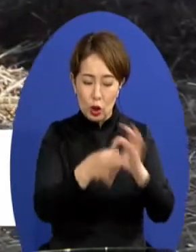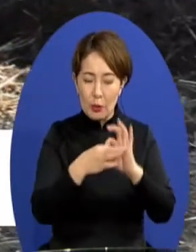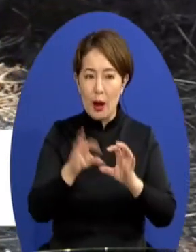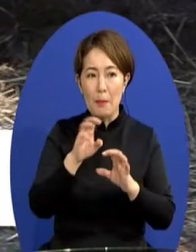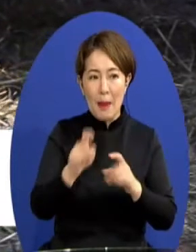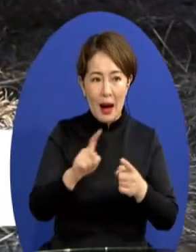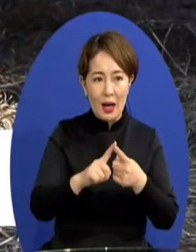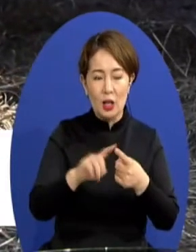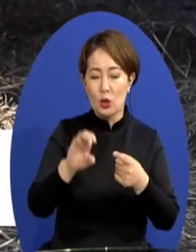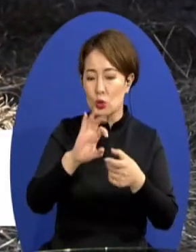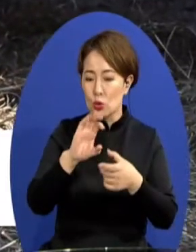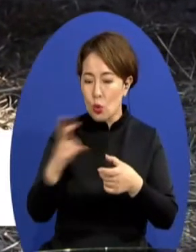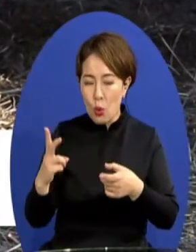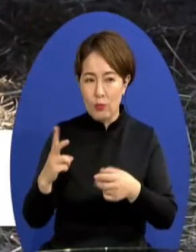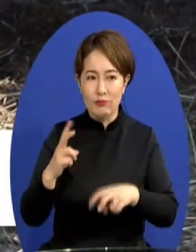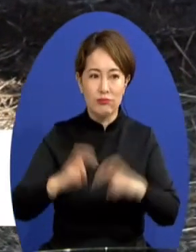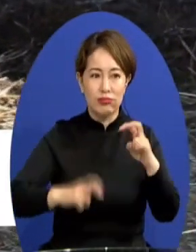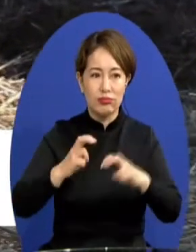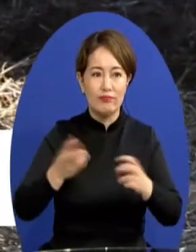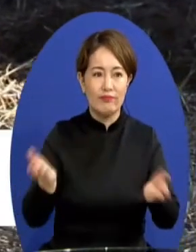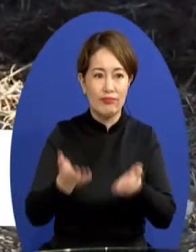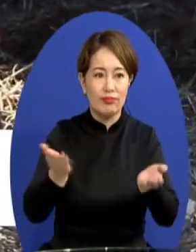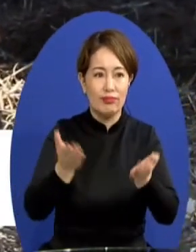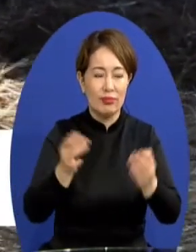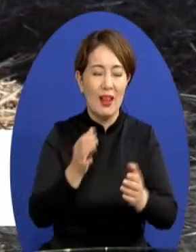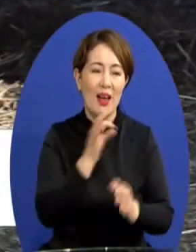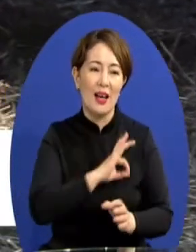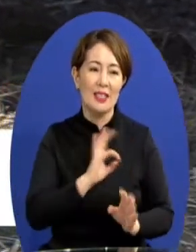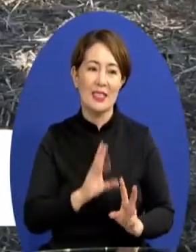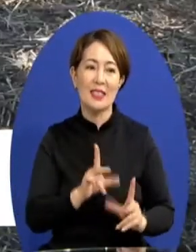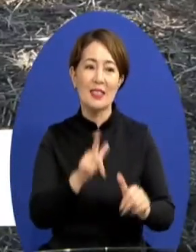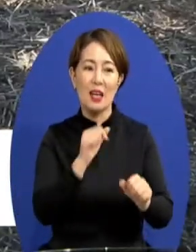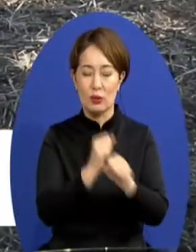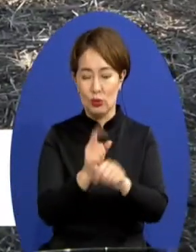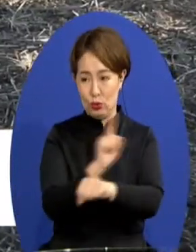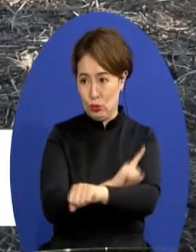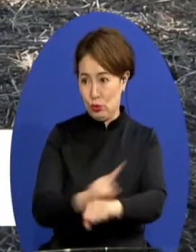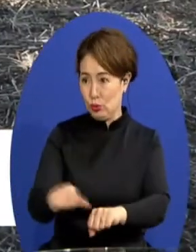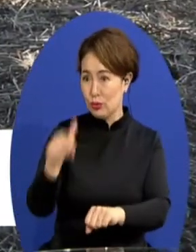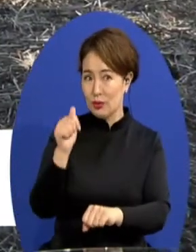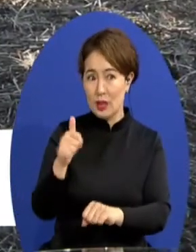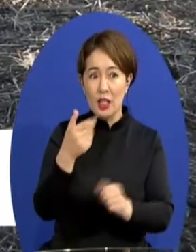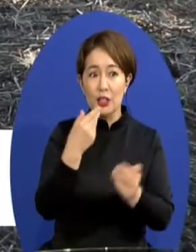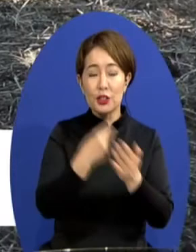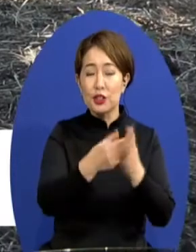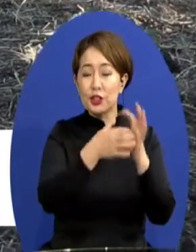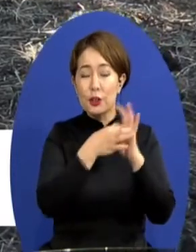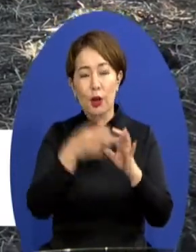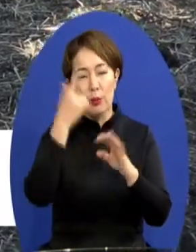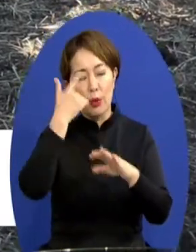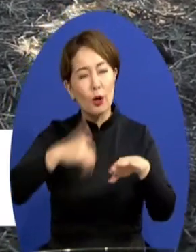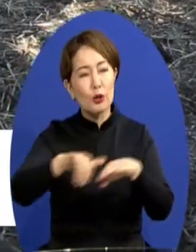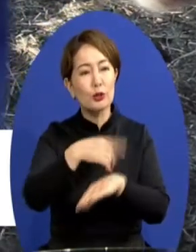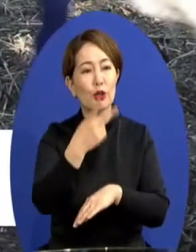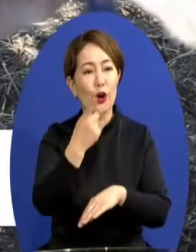түүхийг нөөцлөх, ашиг шим үйлдвэрлэх цагийн сайжруулах ажил үр дүнтэй байна. Магадгүй энэ жишээ Монгол улсын 21 аймаг